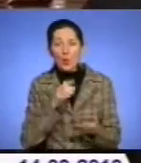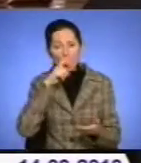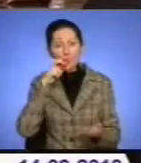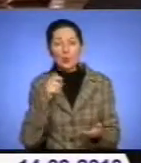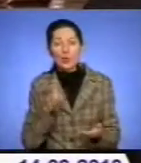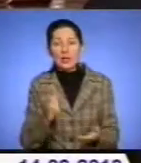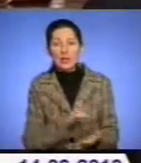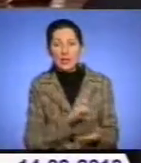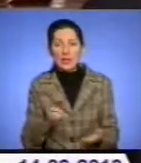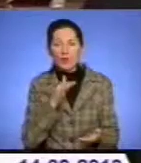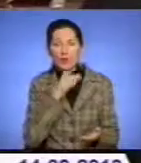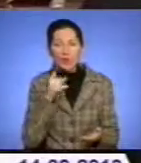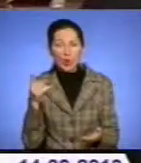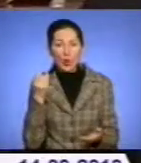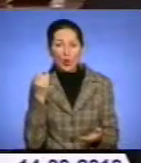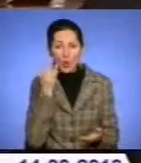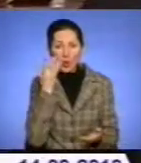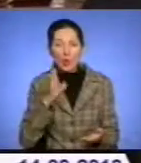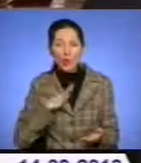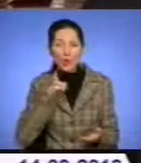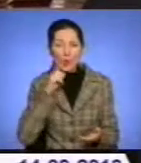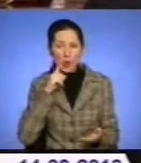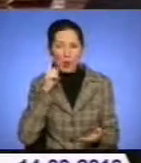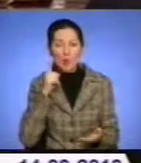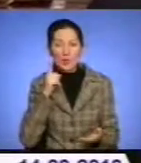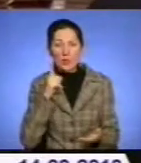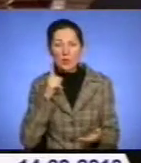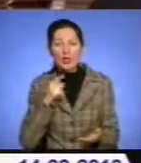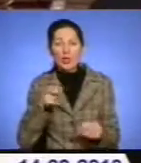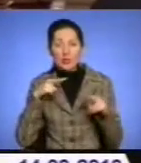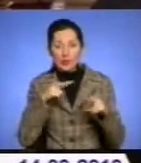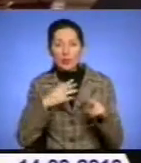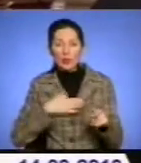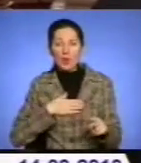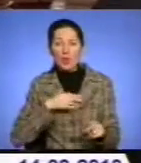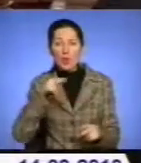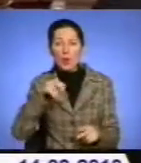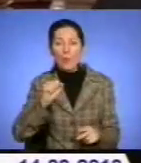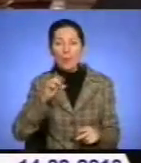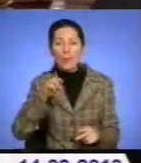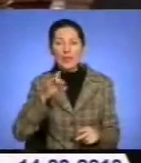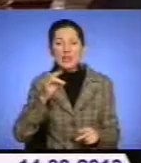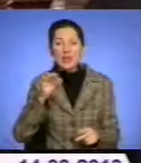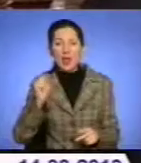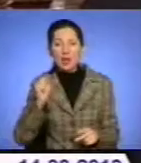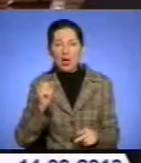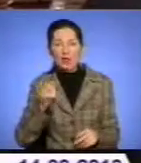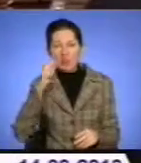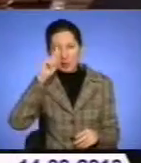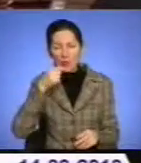був хлопцем, за свідченням нашого патріарха Святослава, знаємо, що коли він навчався у школі,